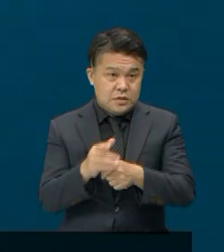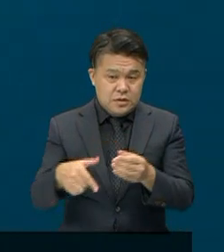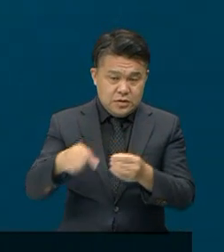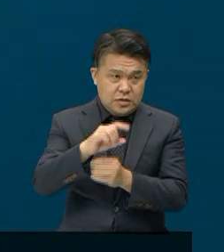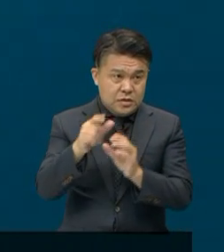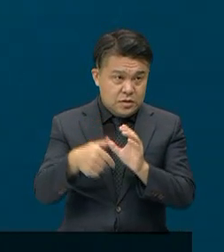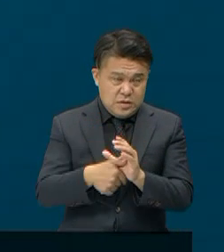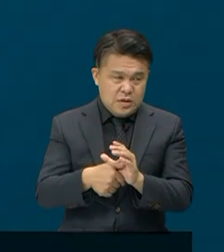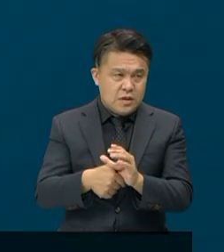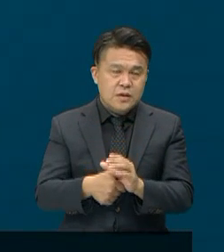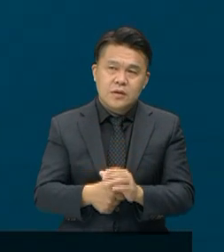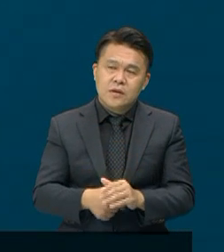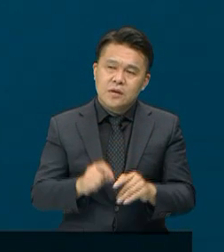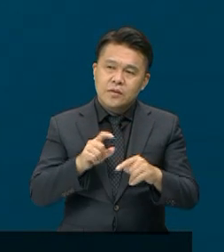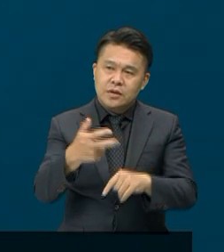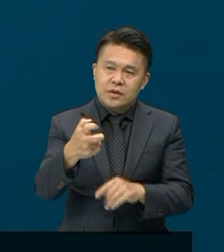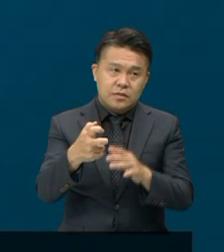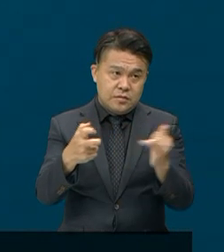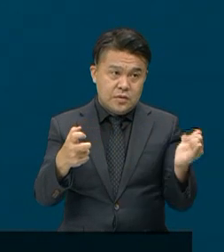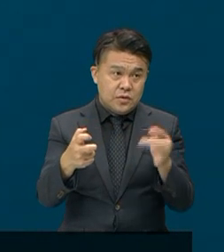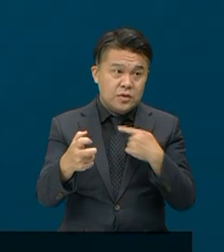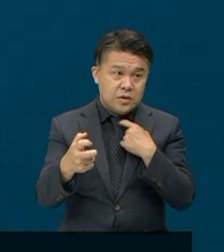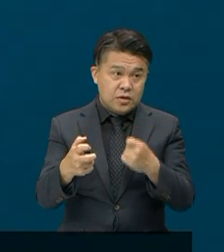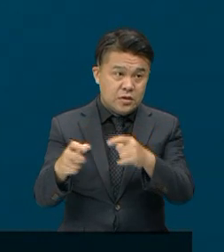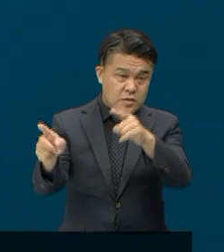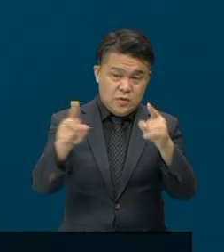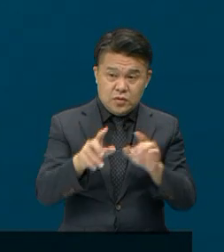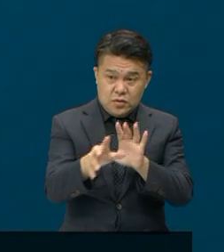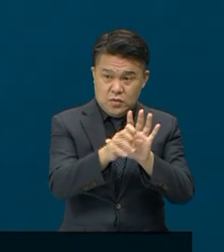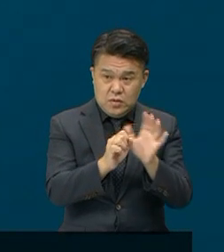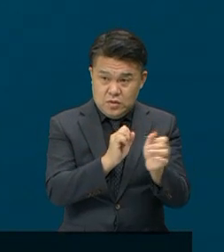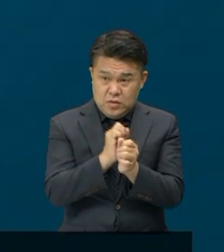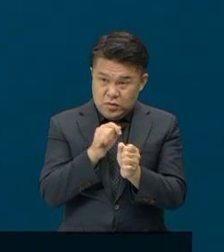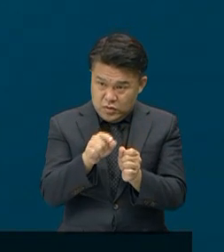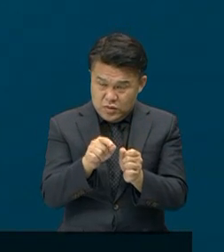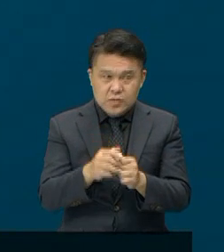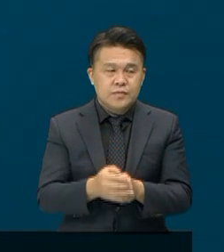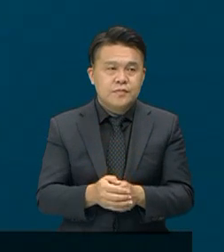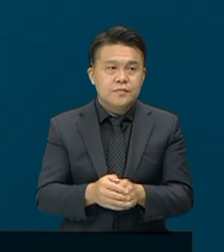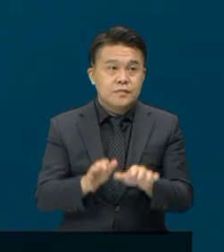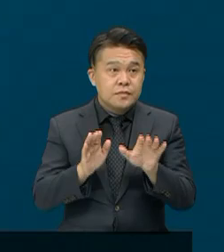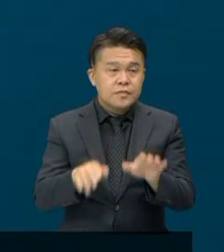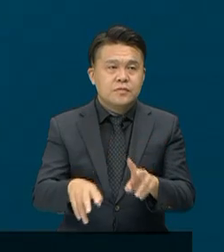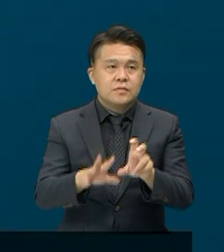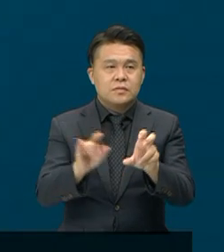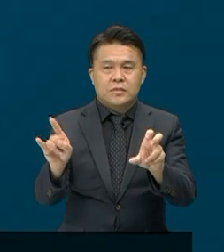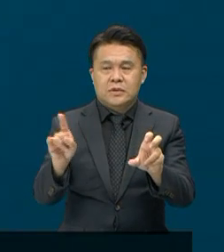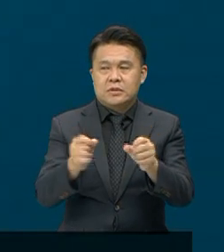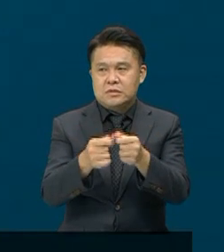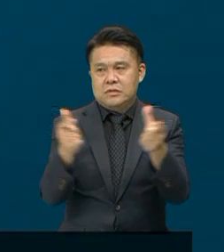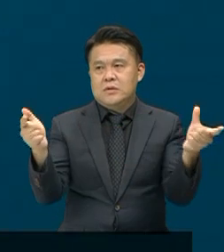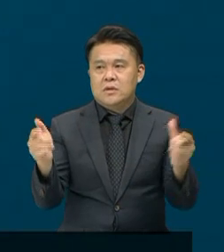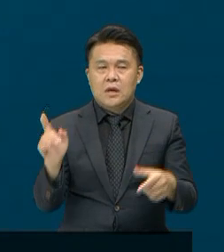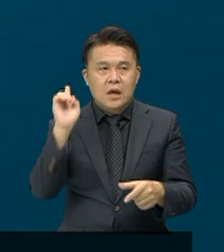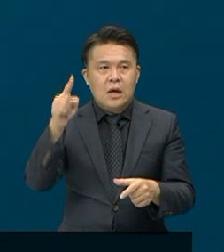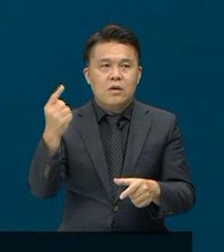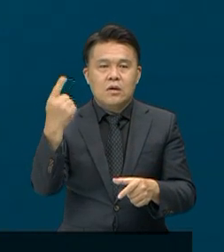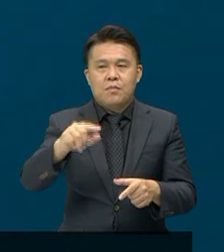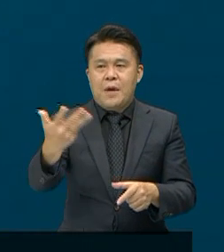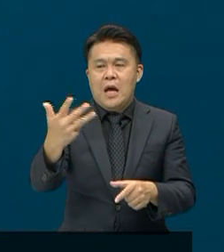연휴 평균 70명대에 불과하던 전국 코로나19 확진자는 지금은 25배가량이나